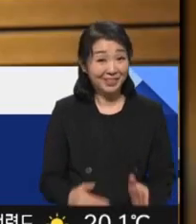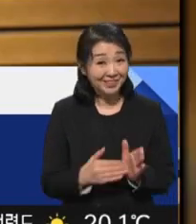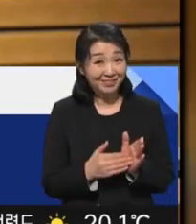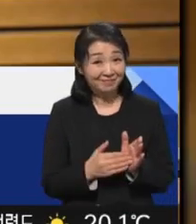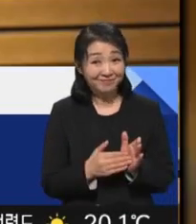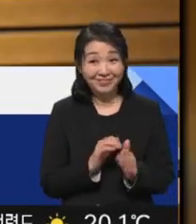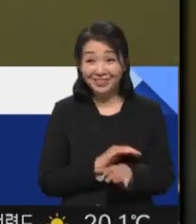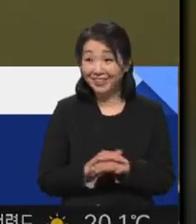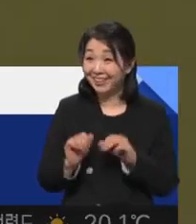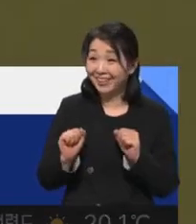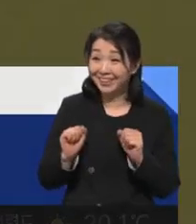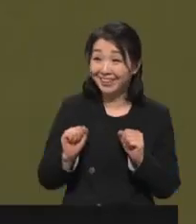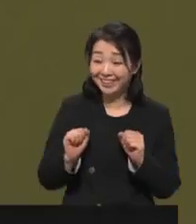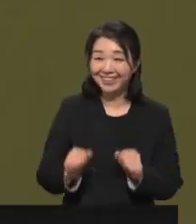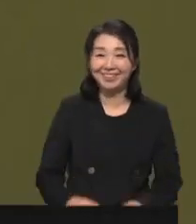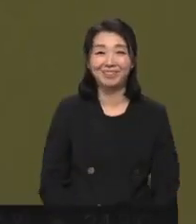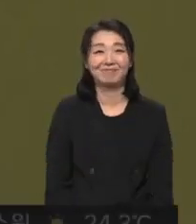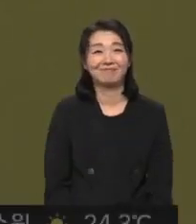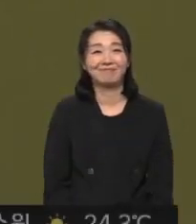끝! 잘 계셨어요?